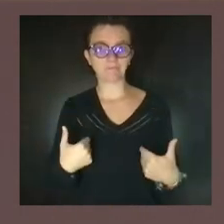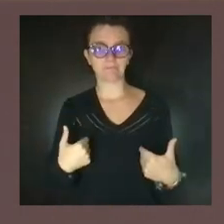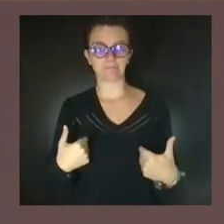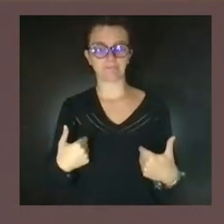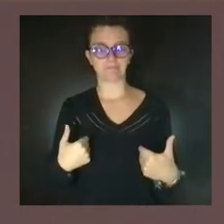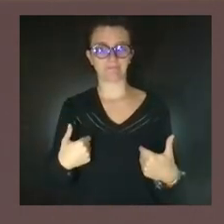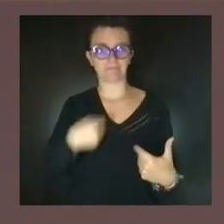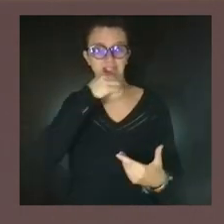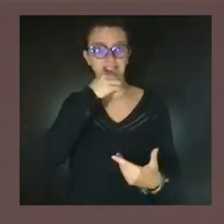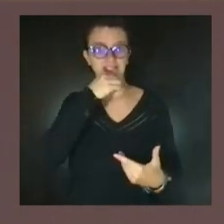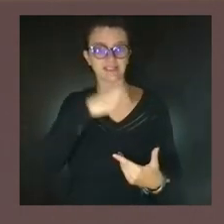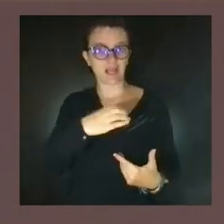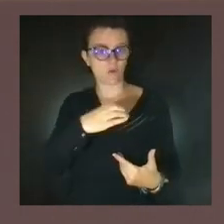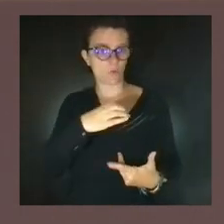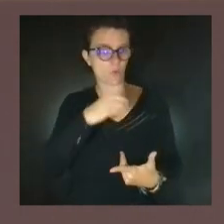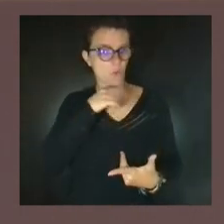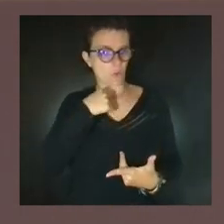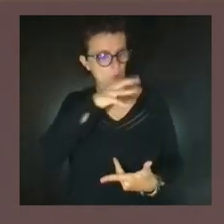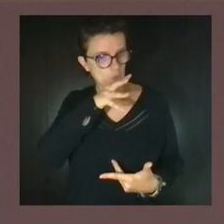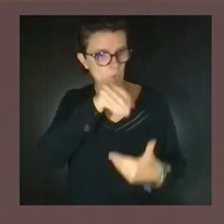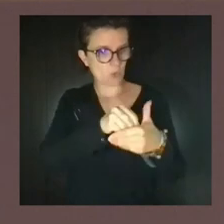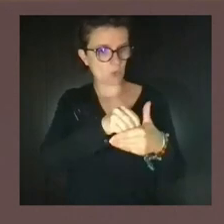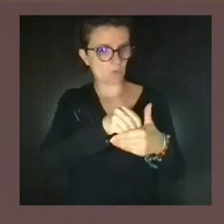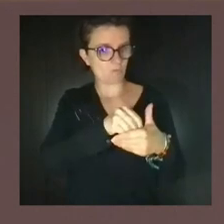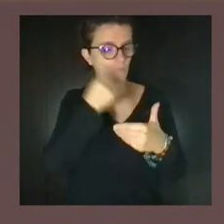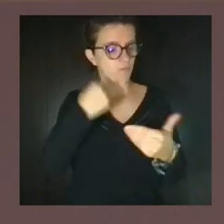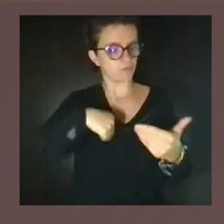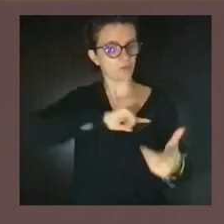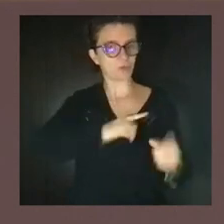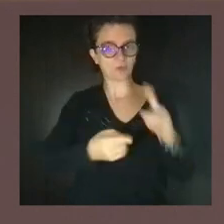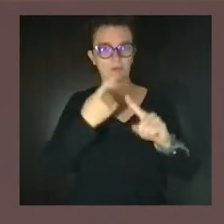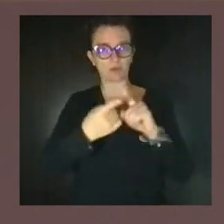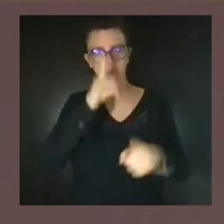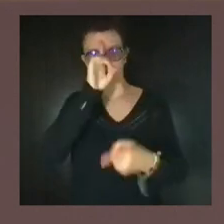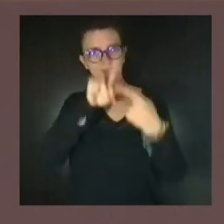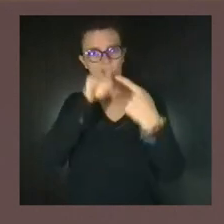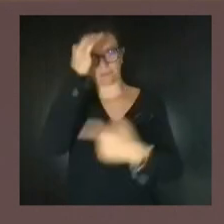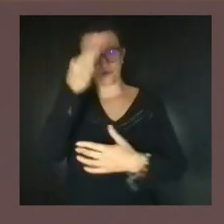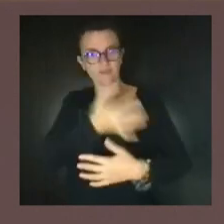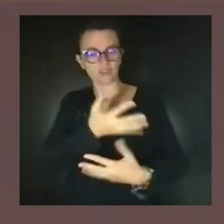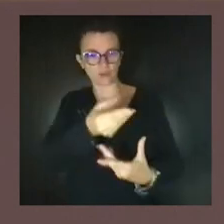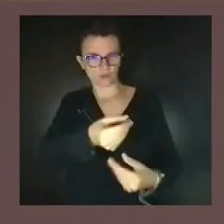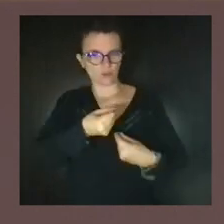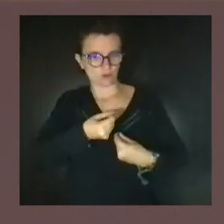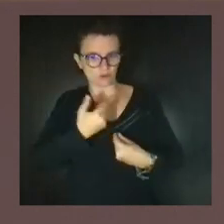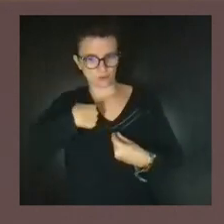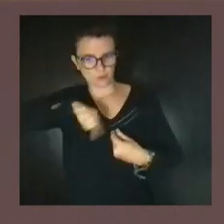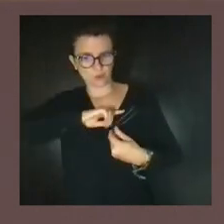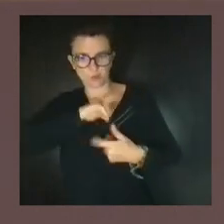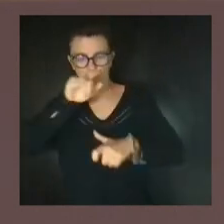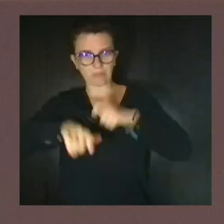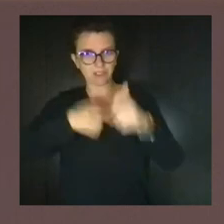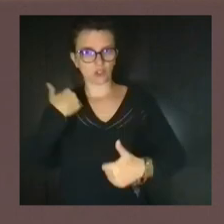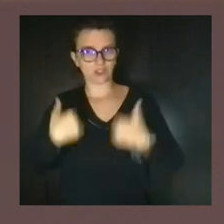d'un salon qui est pour nous important. L'innovation, c'est ce qui nous permet, nous, en tant que personnes handicapées, de pouvoir